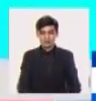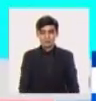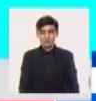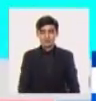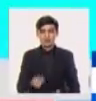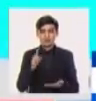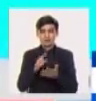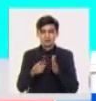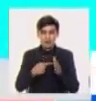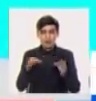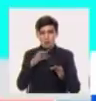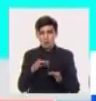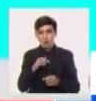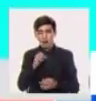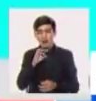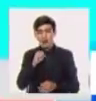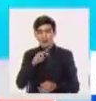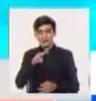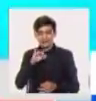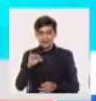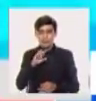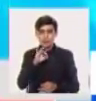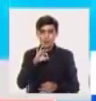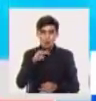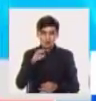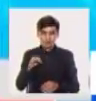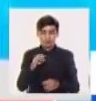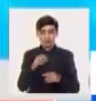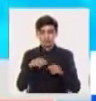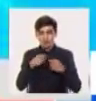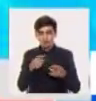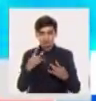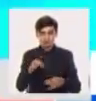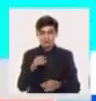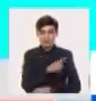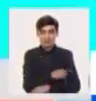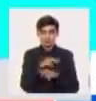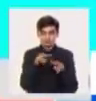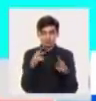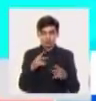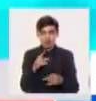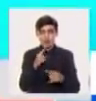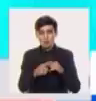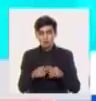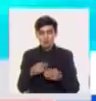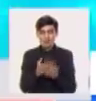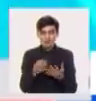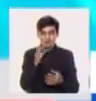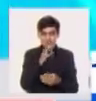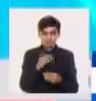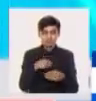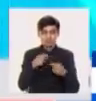требуется назначение антибиотиков. Бірінші кезеңде кей жағдайларда дәрігер жағдайды бақылауда ұстау үшін қосымша препараттар беруі